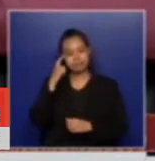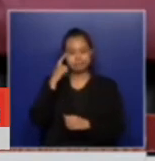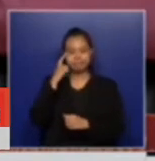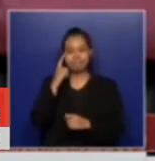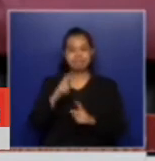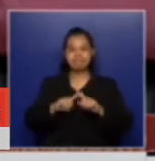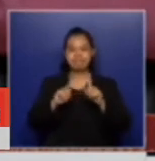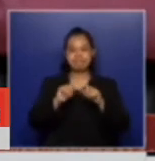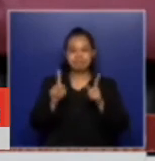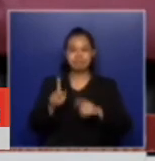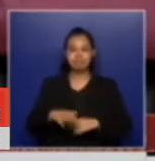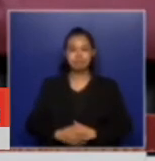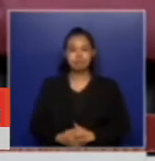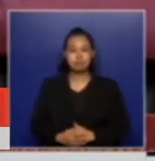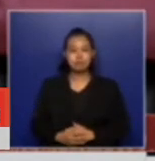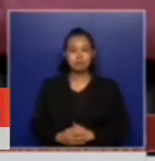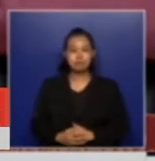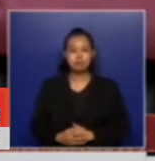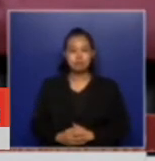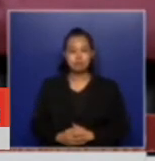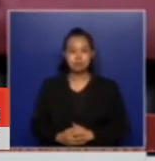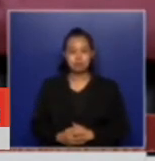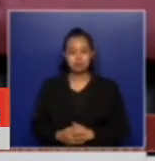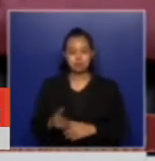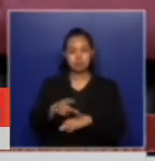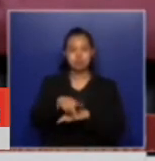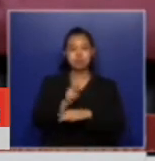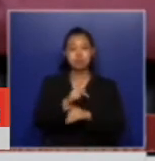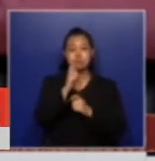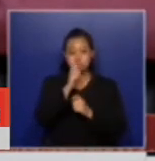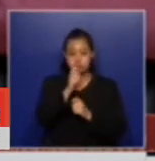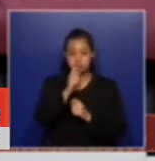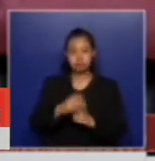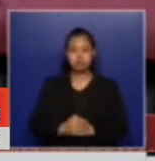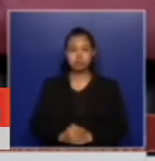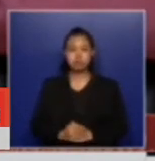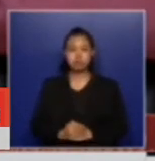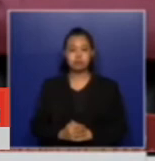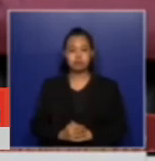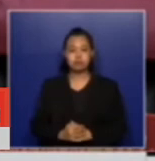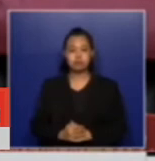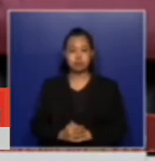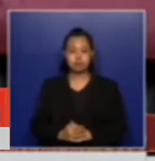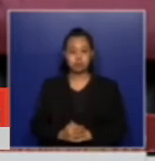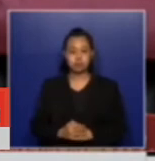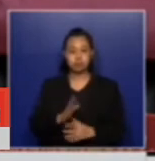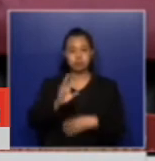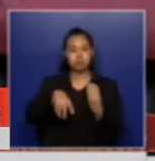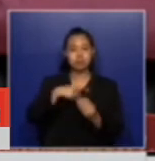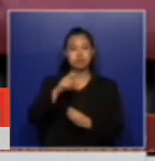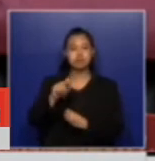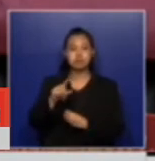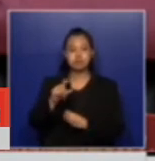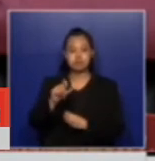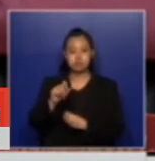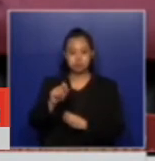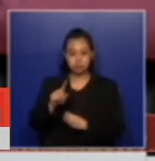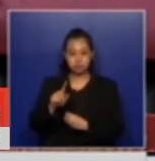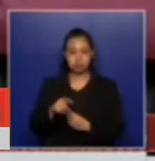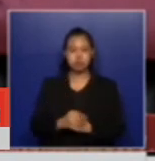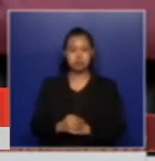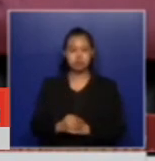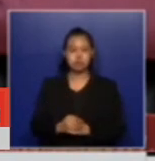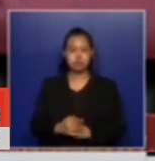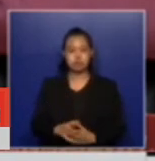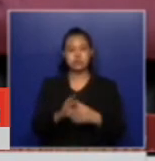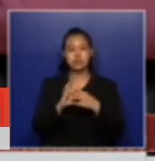นะครับท่านประธานที่เคารพครับเพราะฉะนั้นสถานการณ์ทางเศรษฐกิจเนี่ยนะครับจึงมีความน่าเป็น